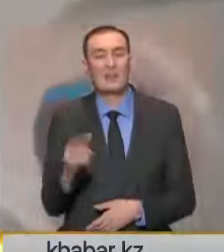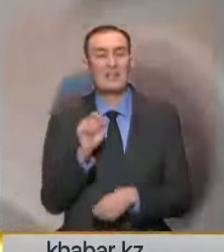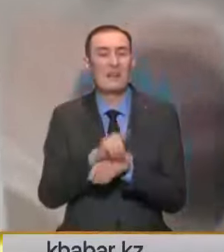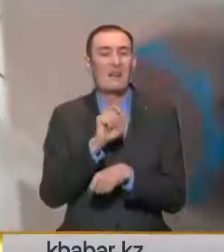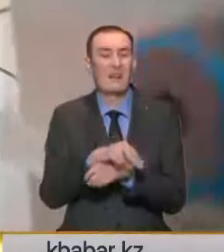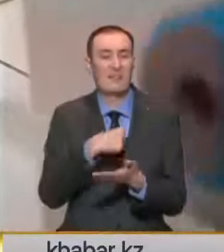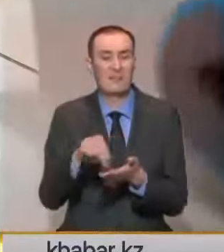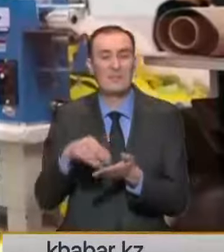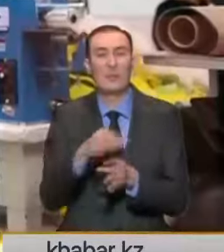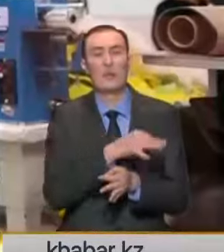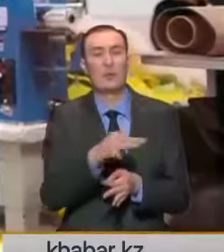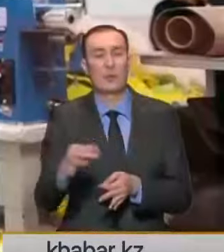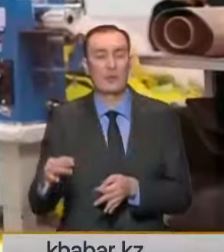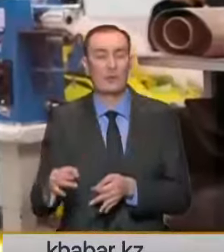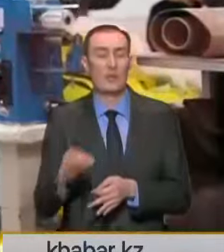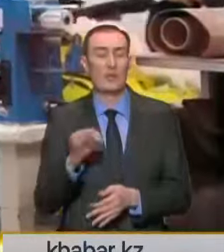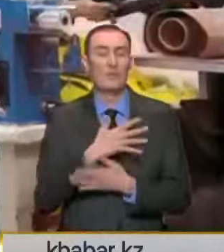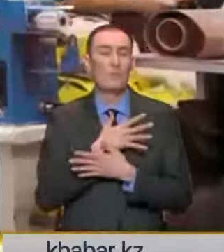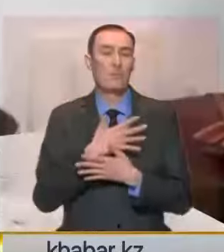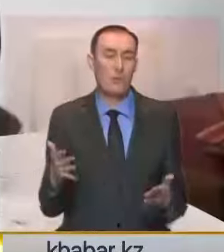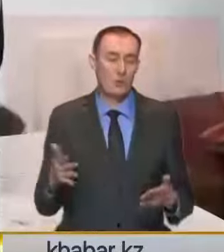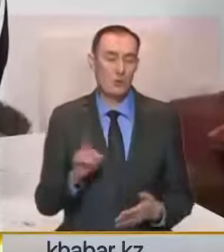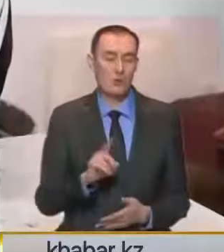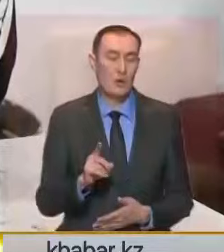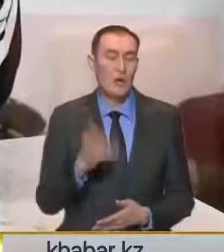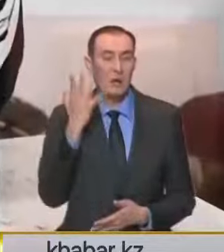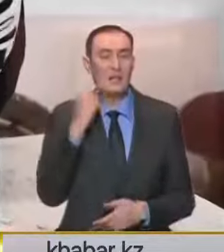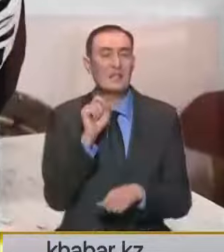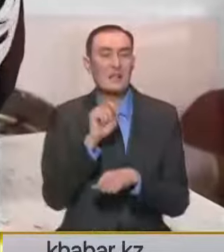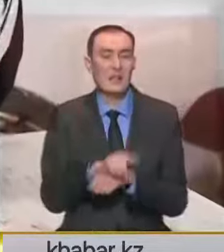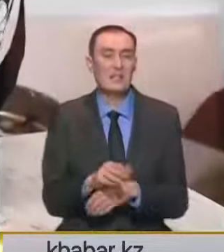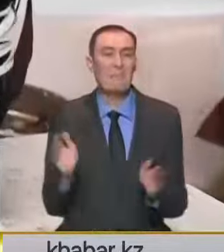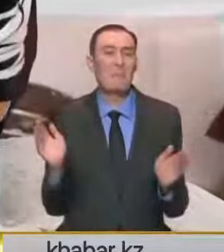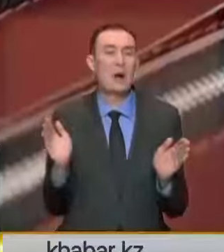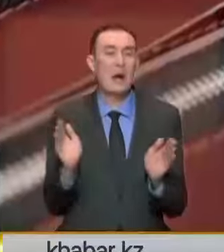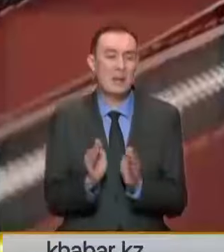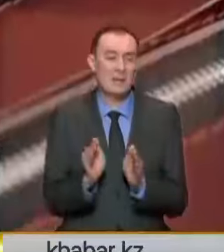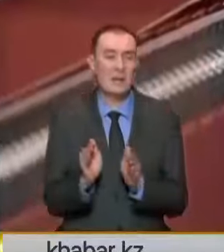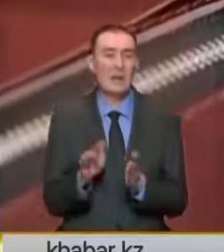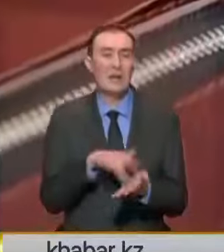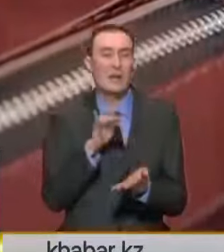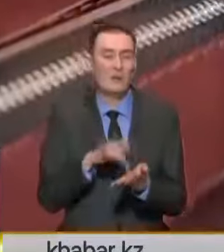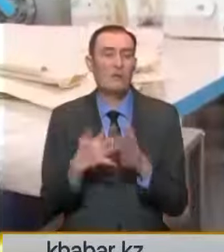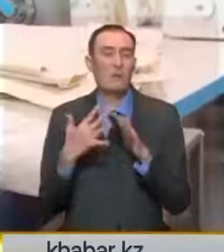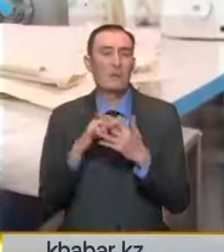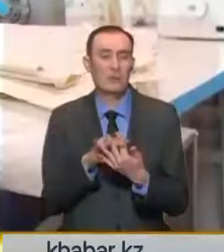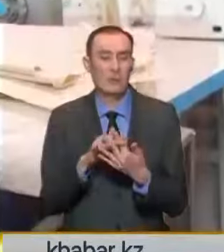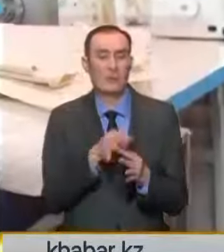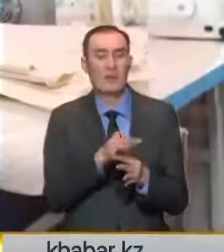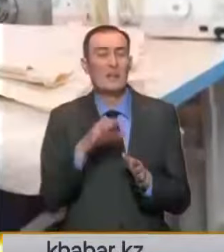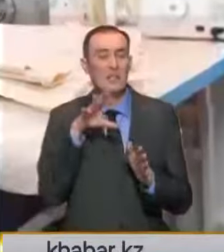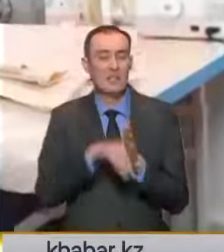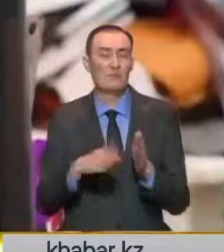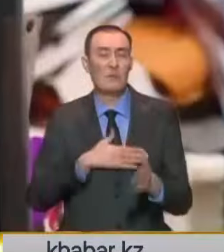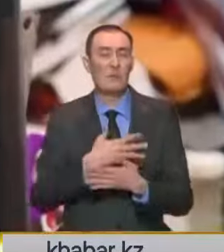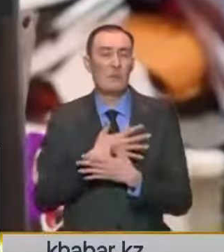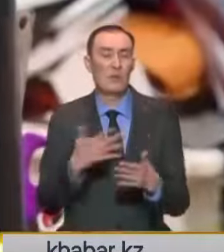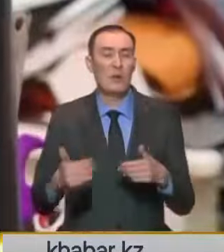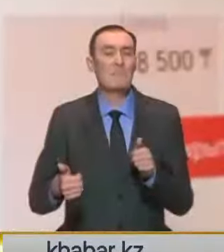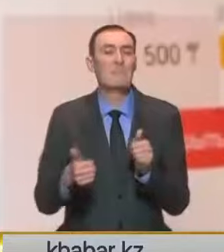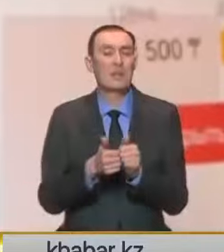заказов из регионов. И больше всего меня радует, когда заказывают из маленьких городов и поселков. Это значит, мы становимся ближе к